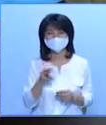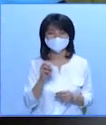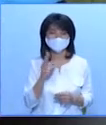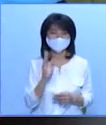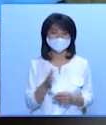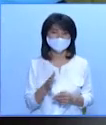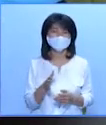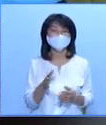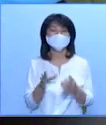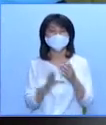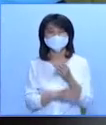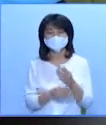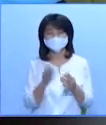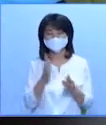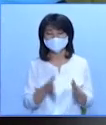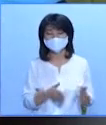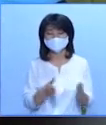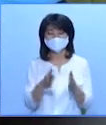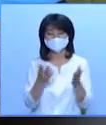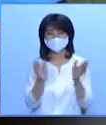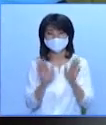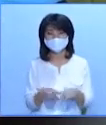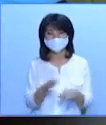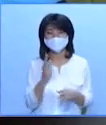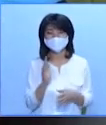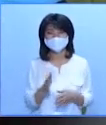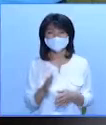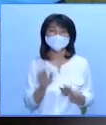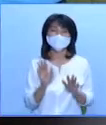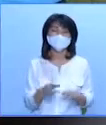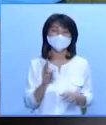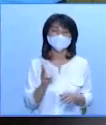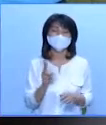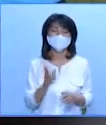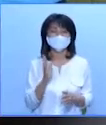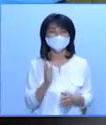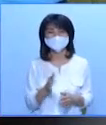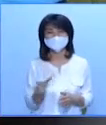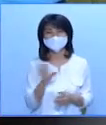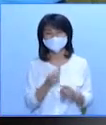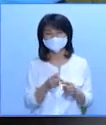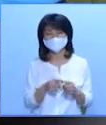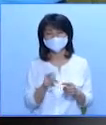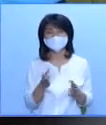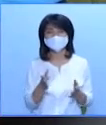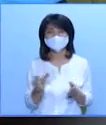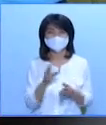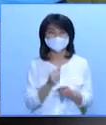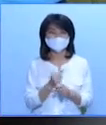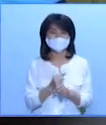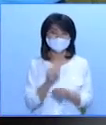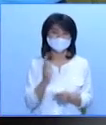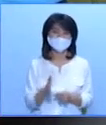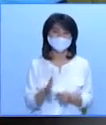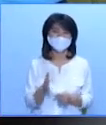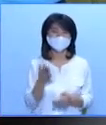где... Карантин аяқталғаннан соң жол белгілері қалады. Тек тұрақ орналасқан орындарғана қайта қаралады. Осылайша жолдарымыздың сапасы артпақ. Ал бұл белгілерді